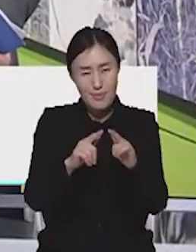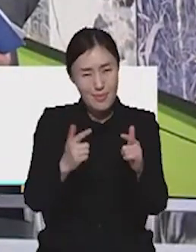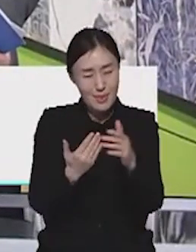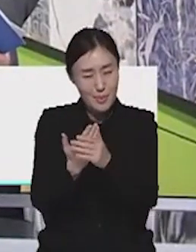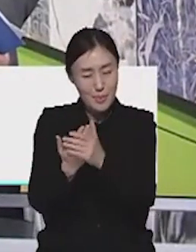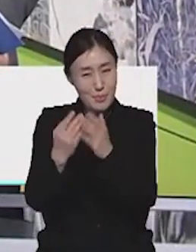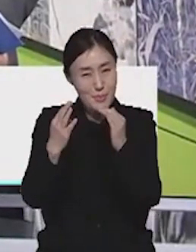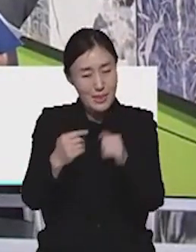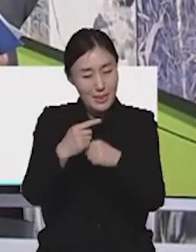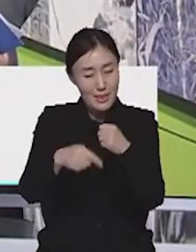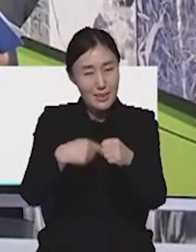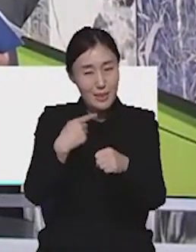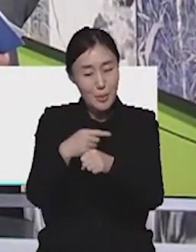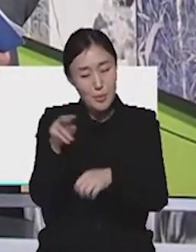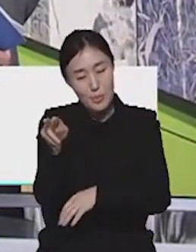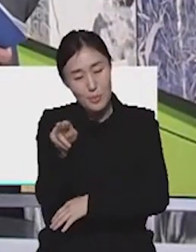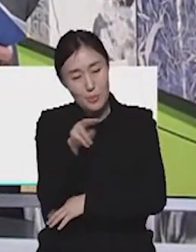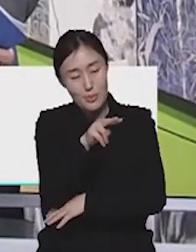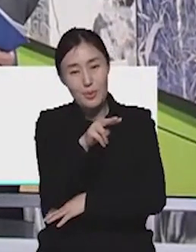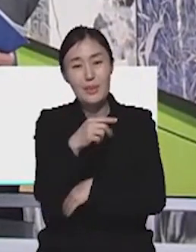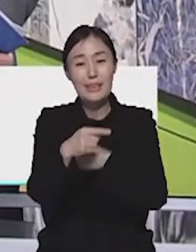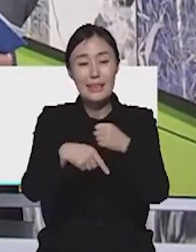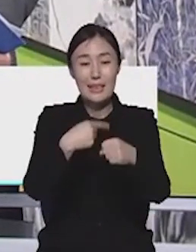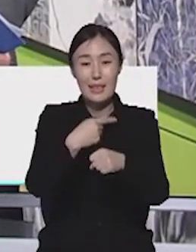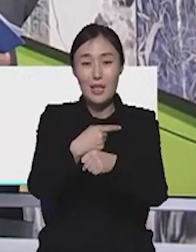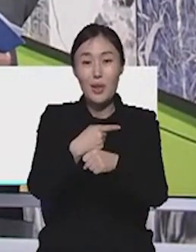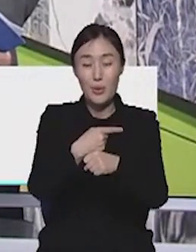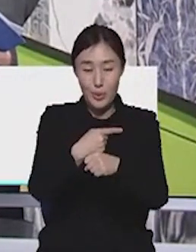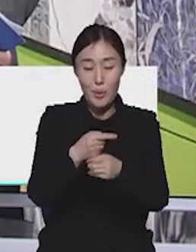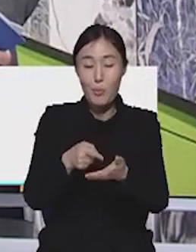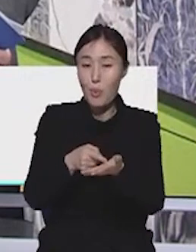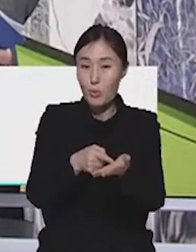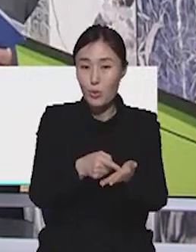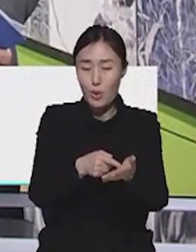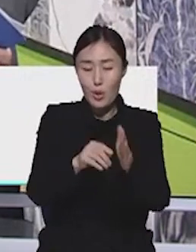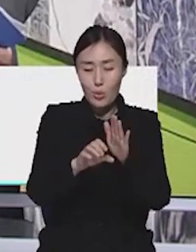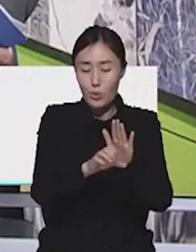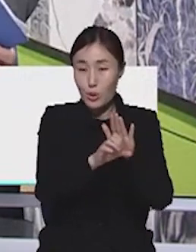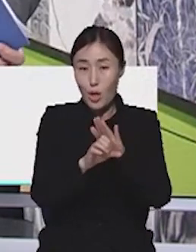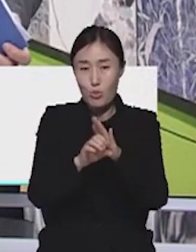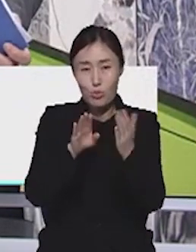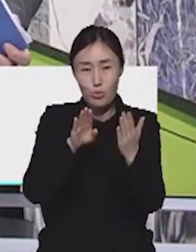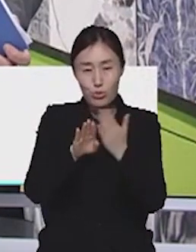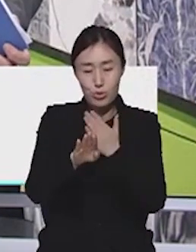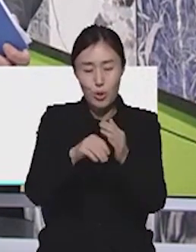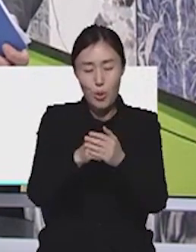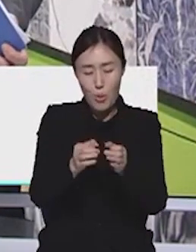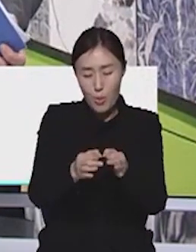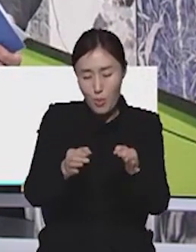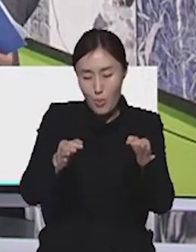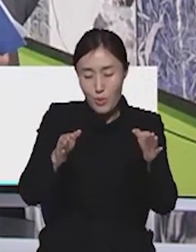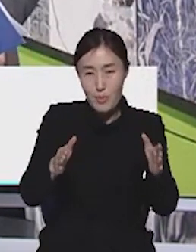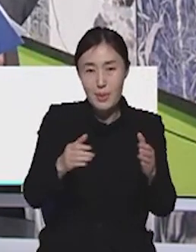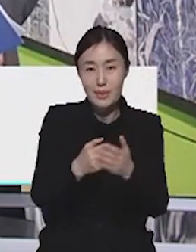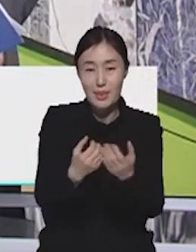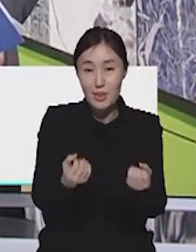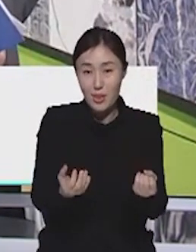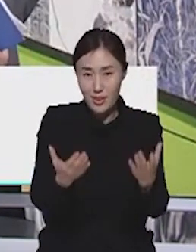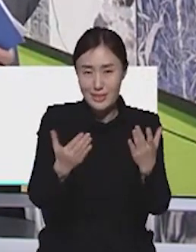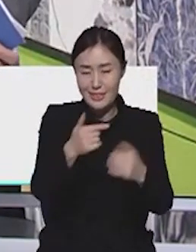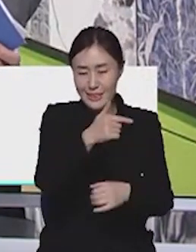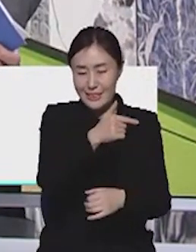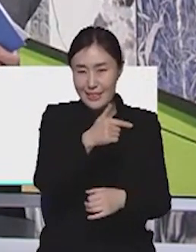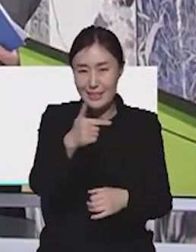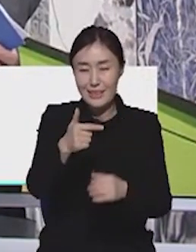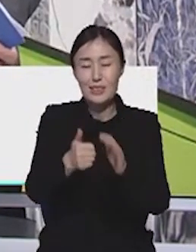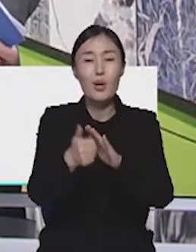다사다난했던 한 해를 돌아보는 KBC 송년기획. 오늘은 코로나19 이후 모처럼 만에 열려 전남을 뜨겁게 달군 메가 이벤트